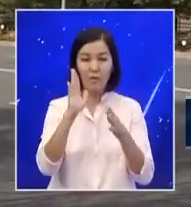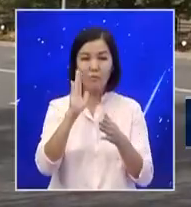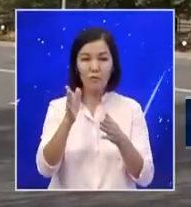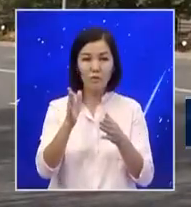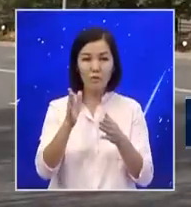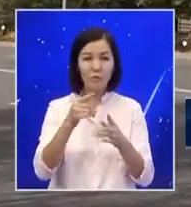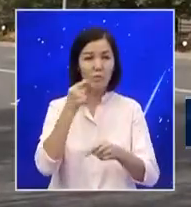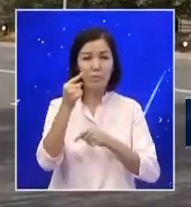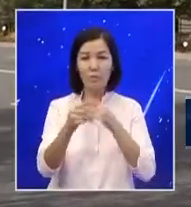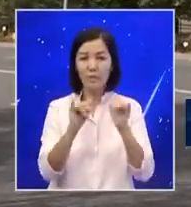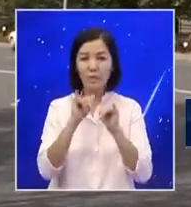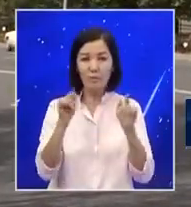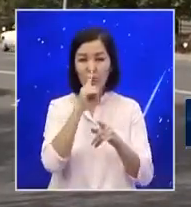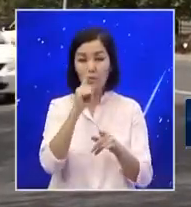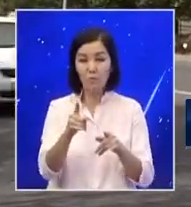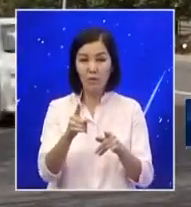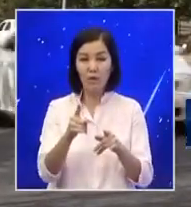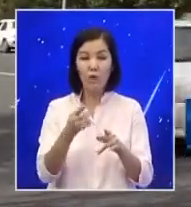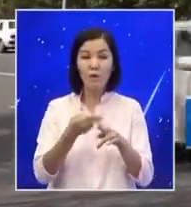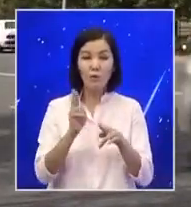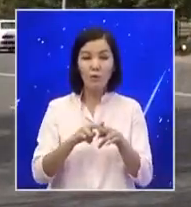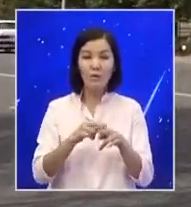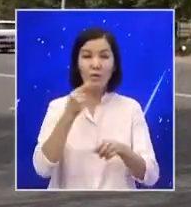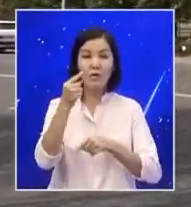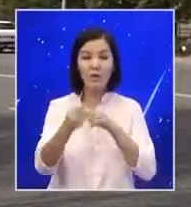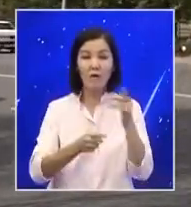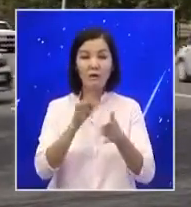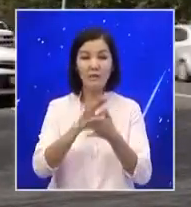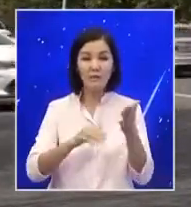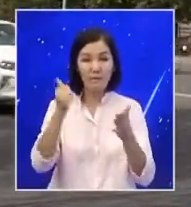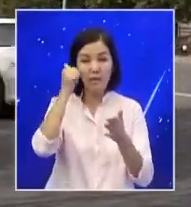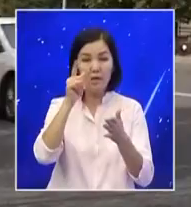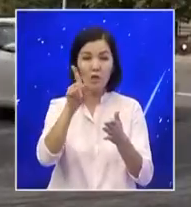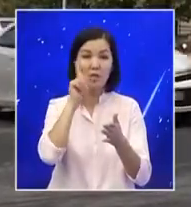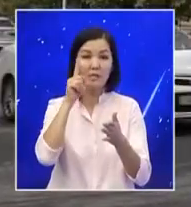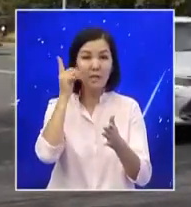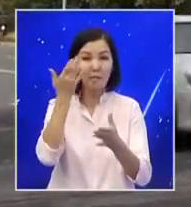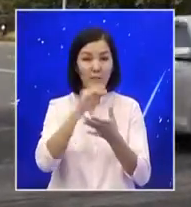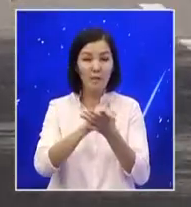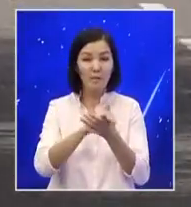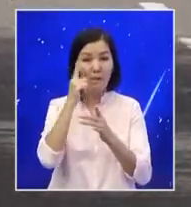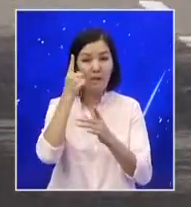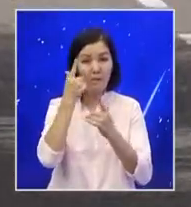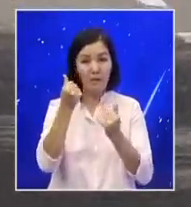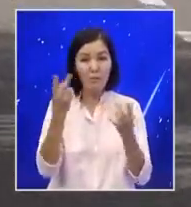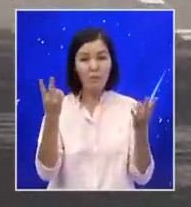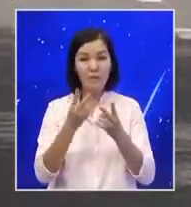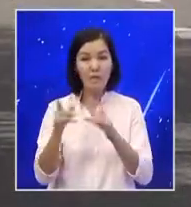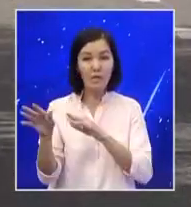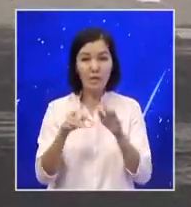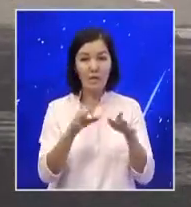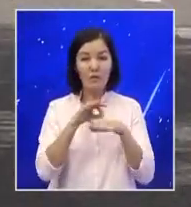мемлекет болғанымыз деген сияқты. Сондықтан бұл ары қарай жалғасын табады. Біздің тағы да бірнеше іс-шараларымыз